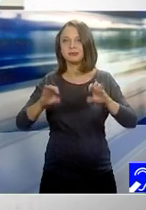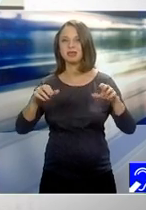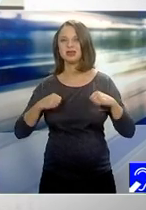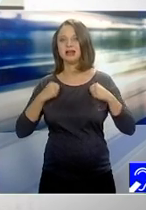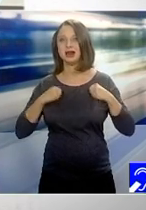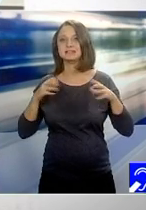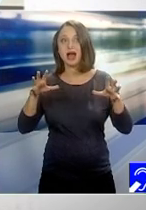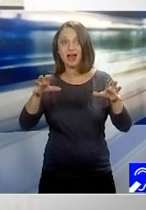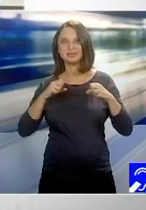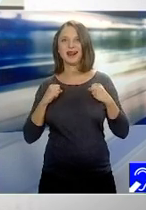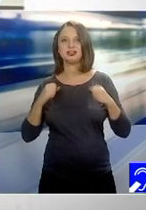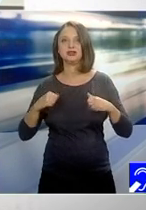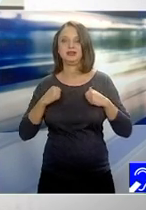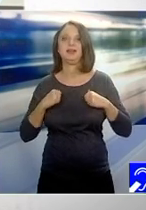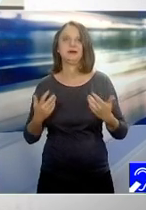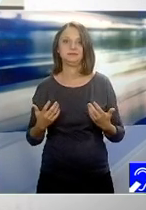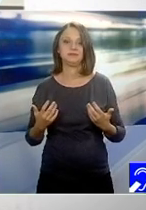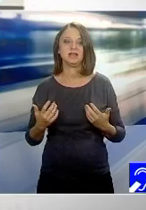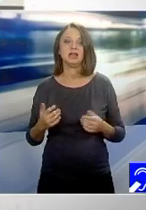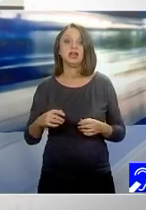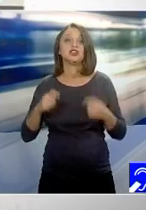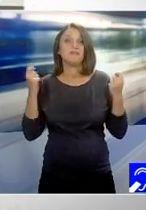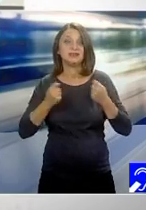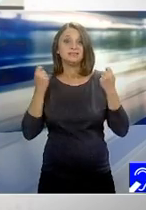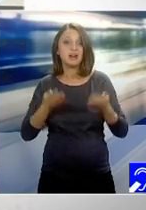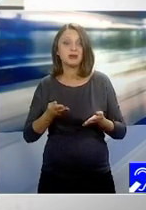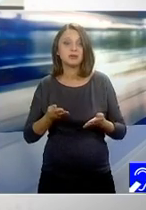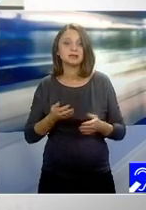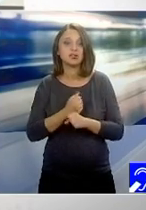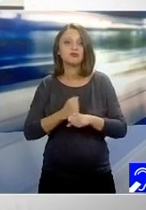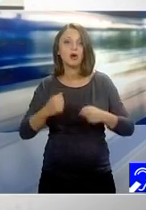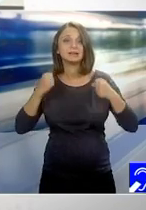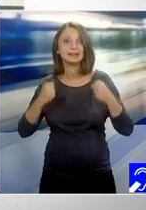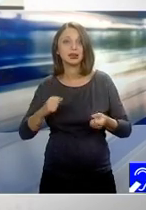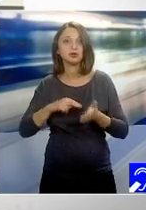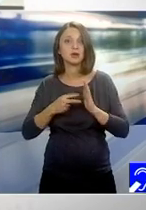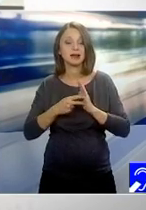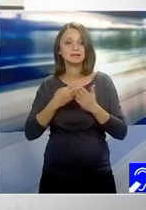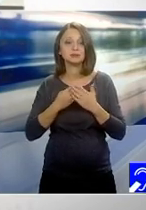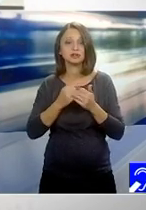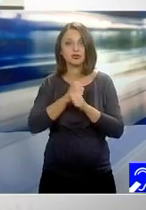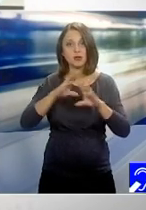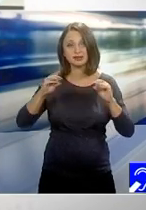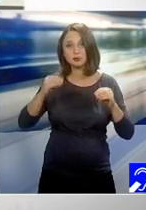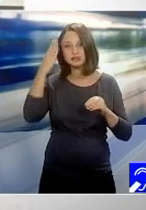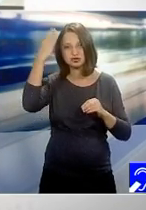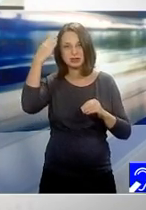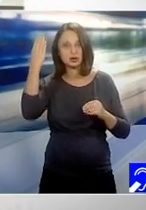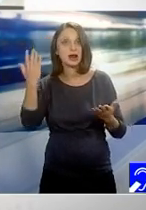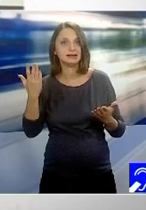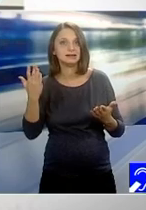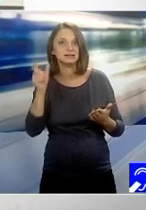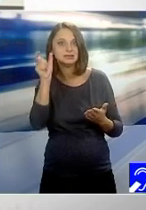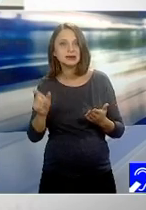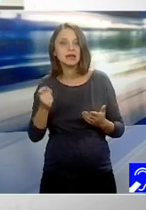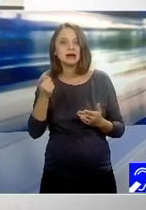care atrage tinerețe. Și de asta este un astfel de festival extrem de greu de organizat, pentru că sunt foarte multe personalități